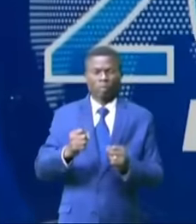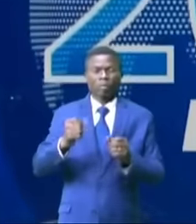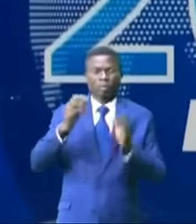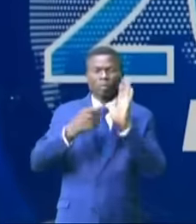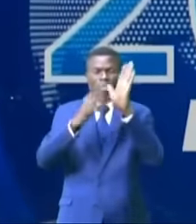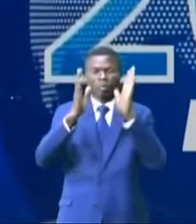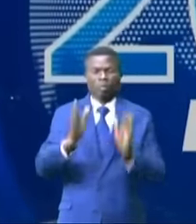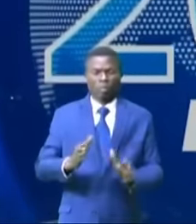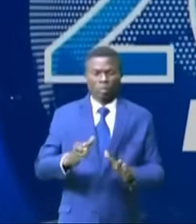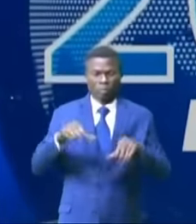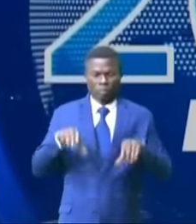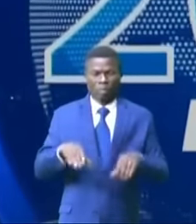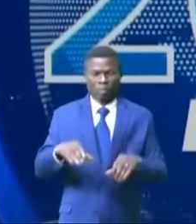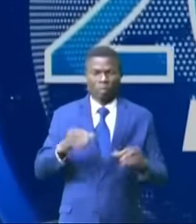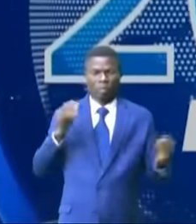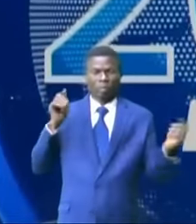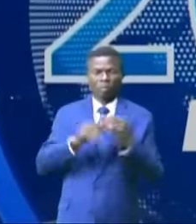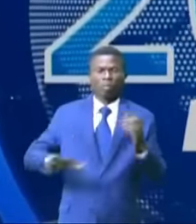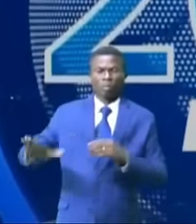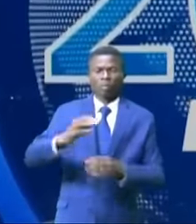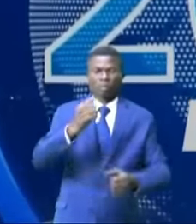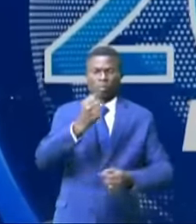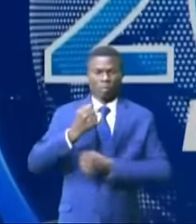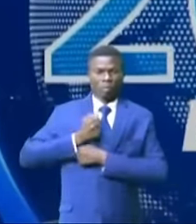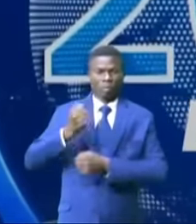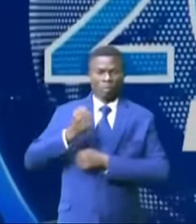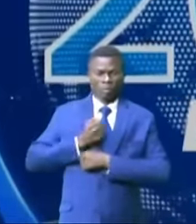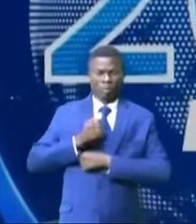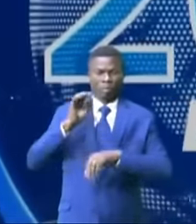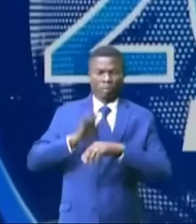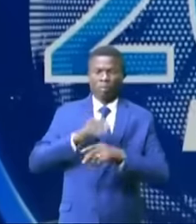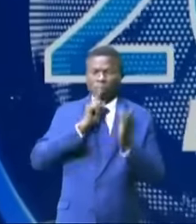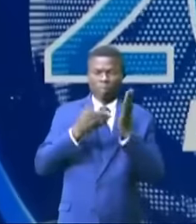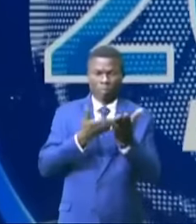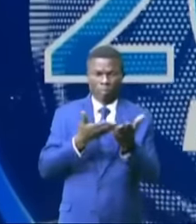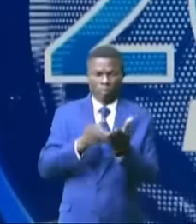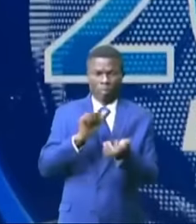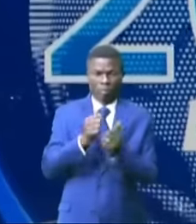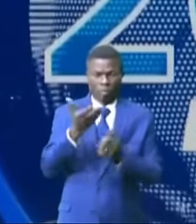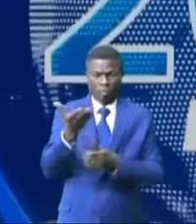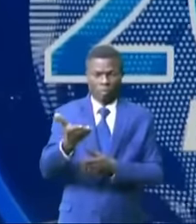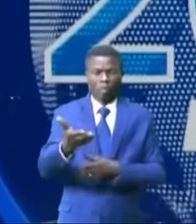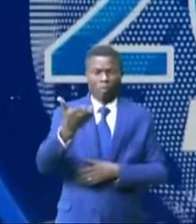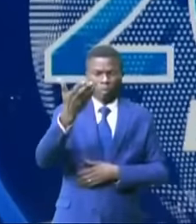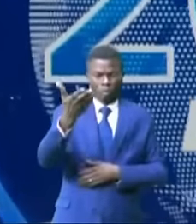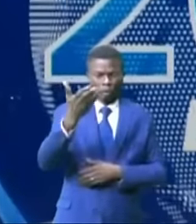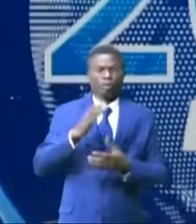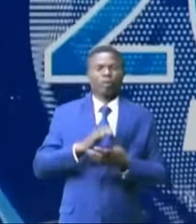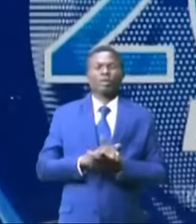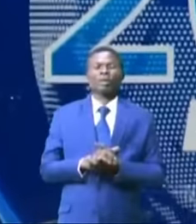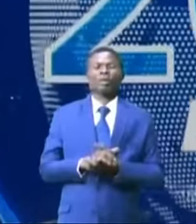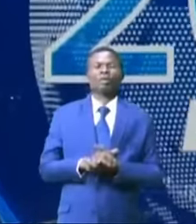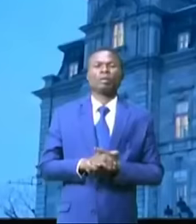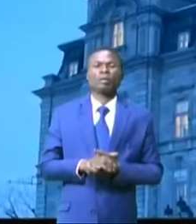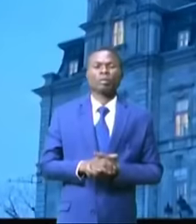a échangé avec la présidente de l'Assemblée régionale du Québec à ce sujet. Doris Mozotamboué nous fait le